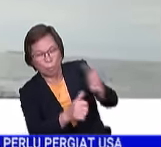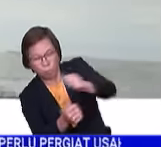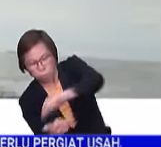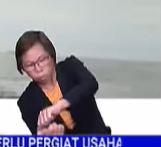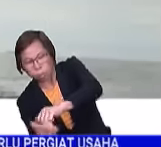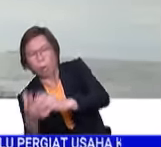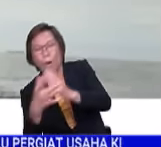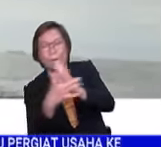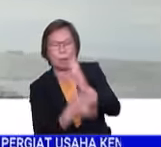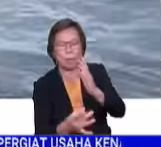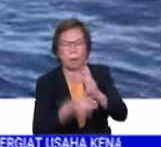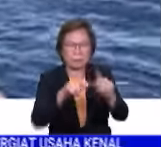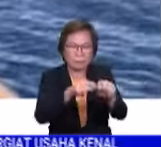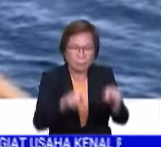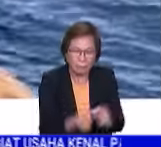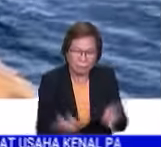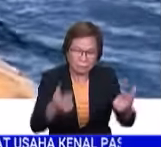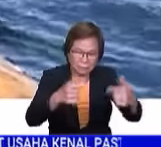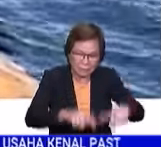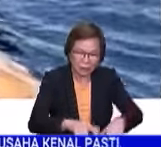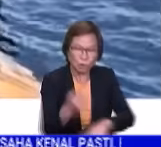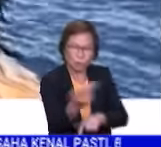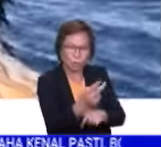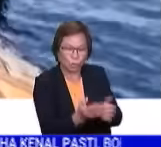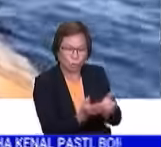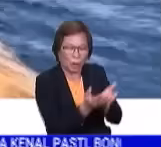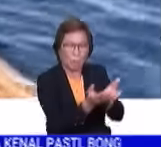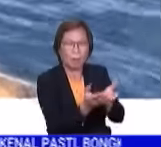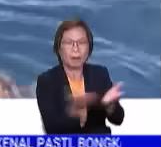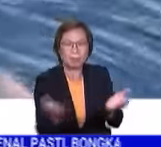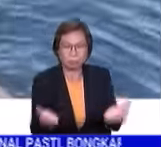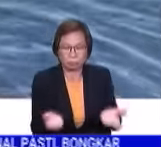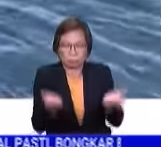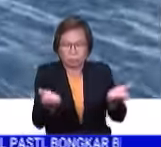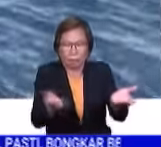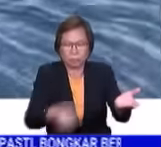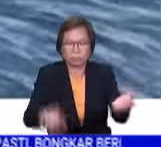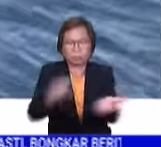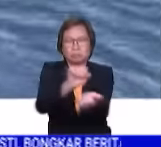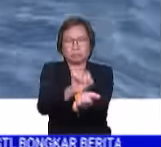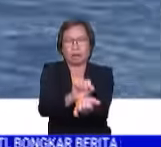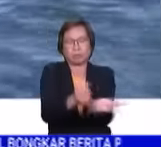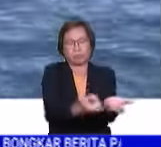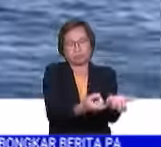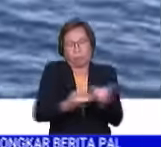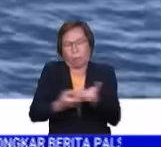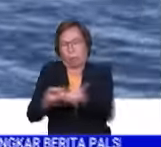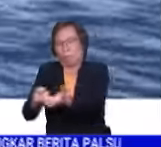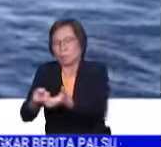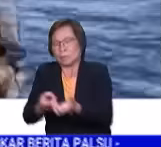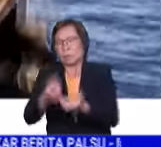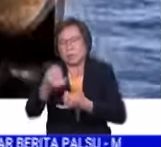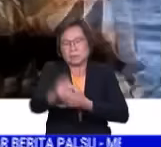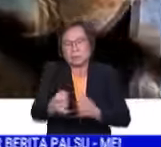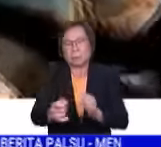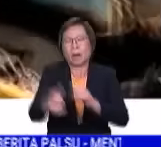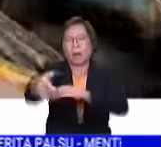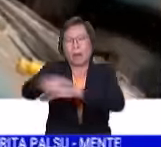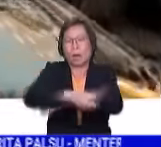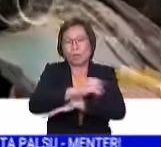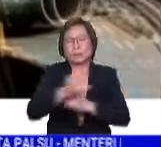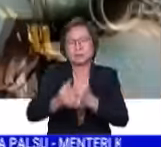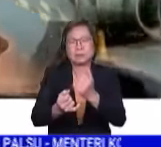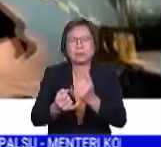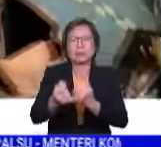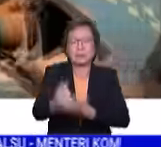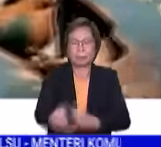minyak di lokasi kejadian. Kedua-dua kapal ditahan oleh Jabatan Laut Malaysia dan Jabatan Alam Sekitar Malaysia